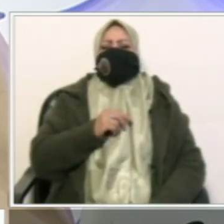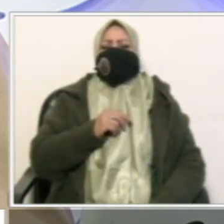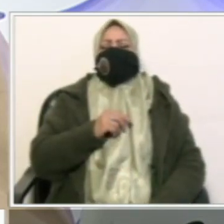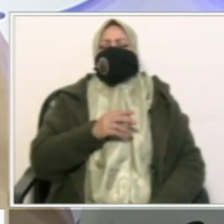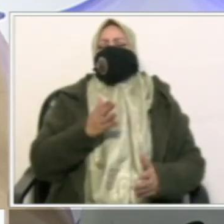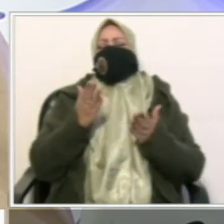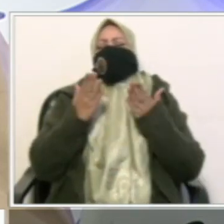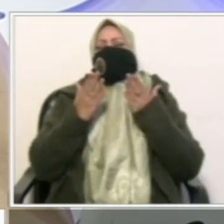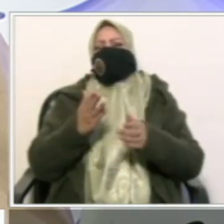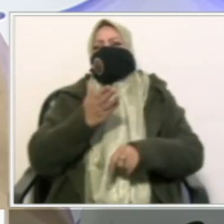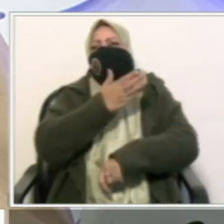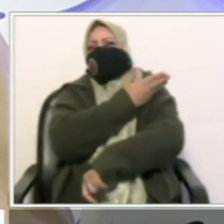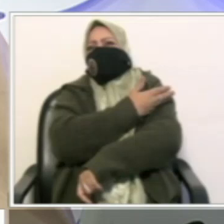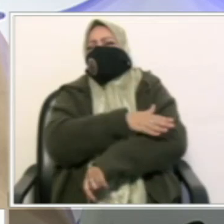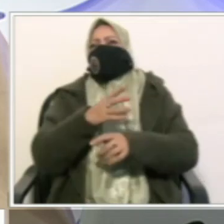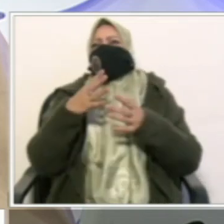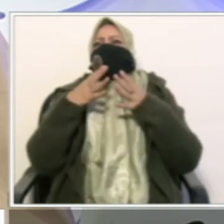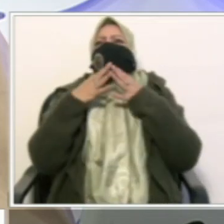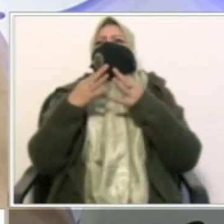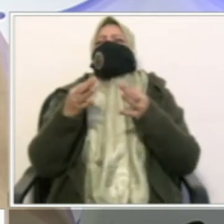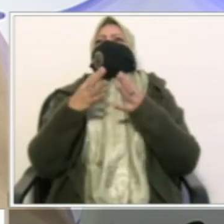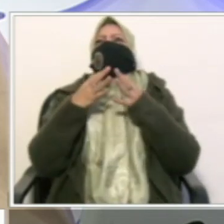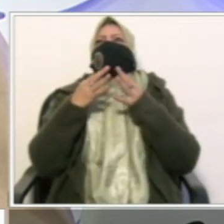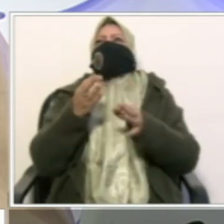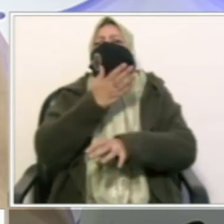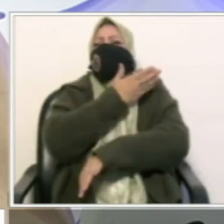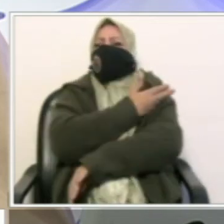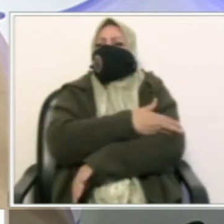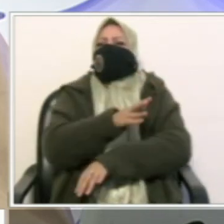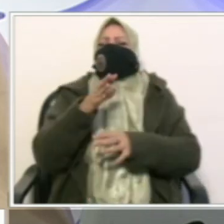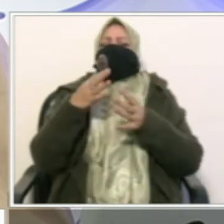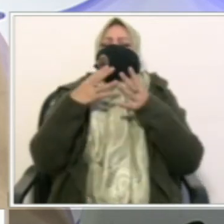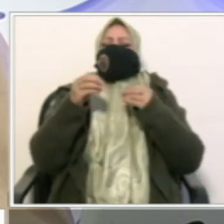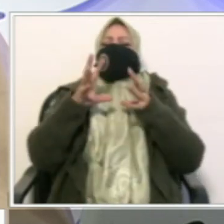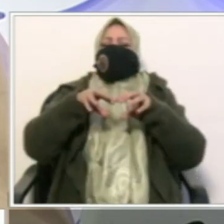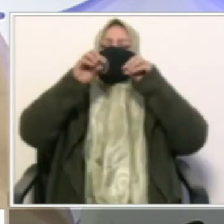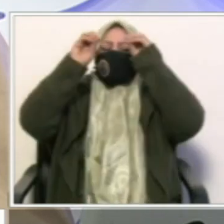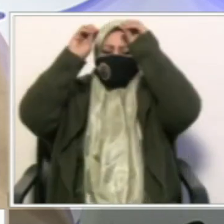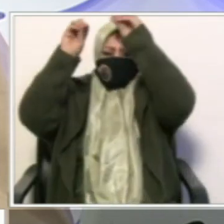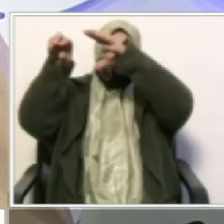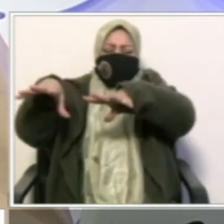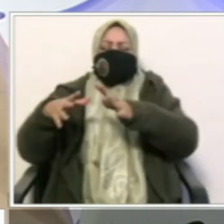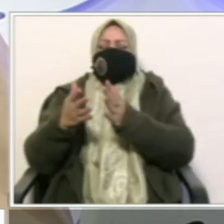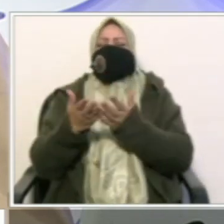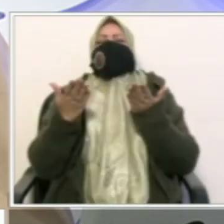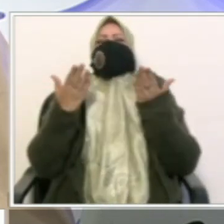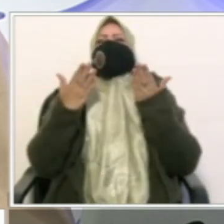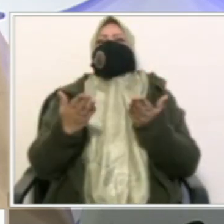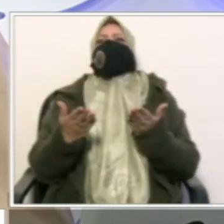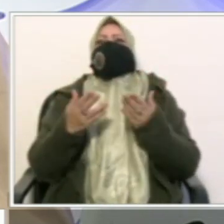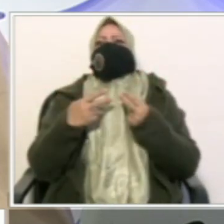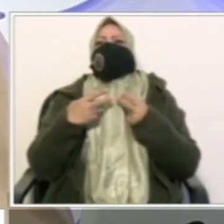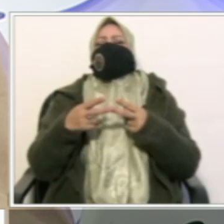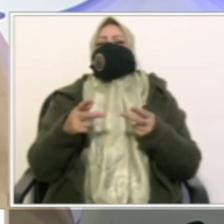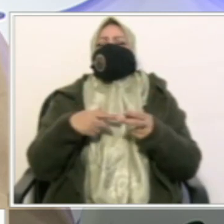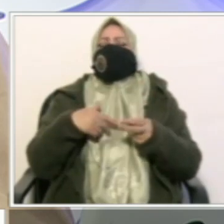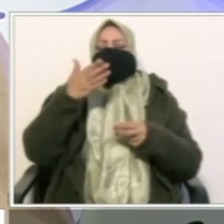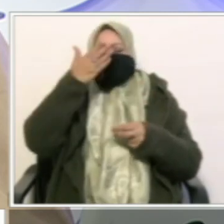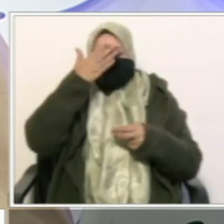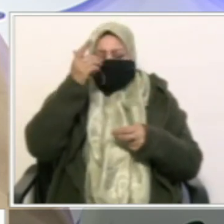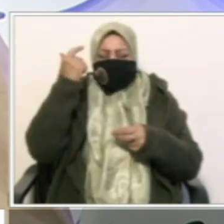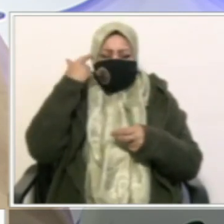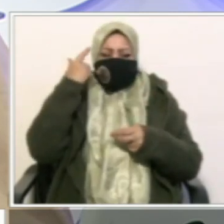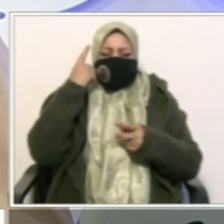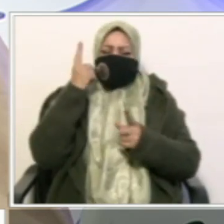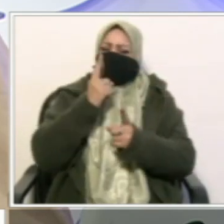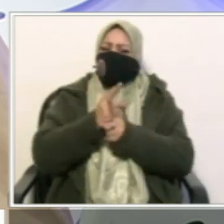ظنه أنه وفاه حقه. فإذا استغفرت له ودعوت له في ظهر الغيب هذا الذي أخطأت في حقه وقد انصرف ولم